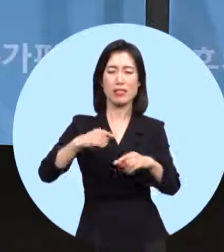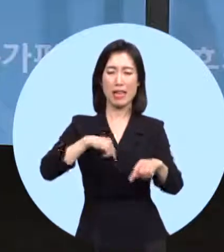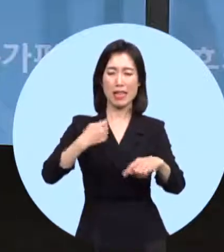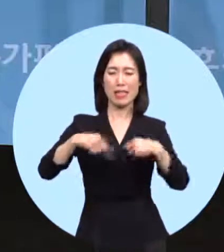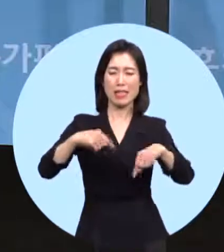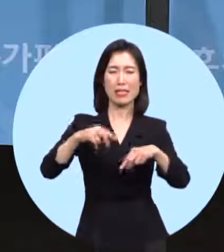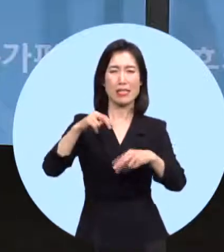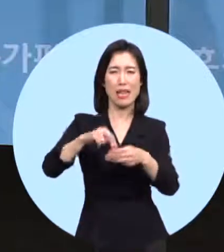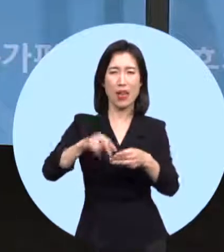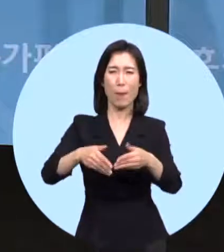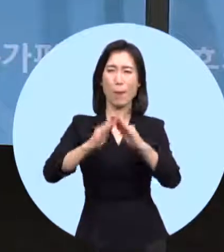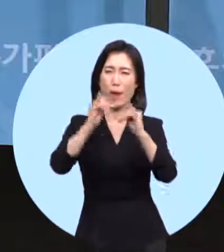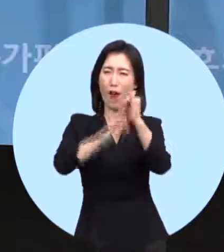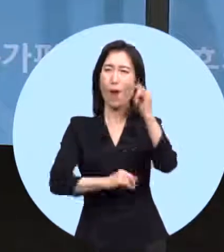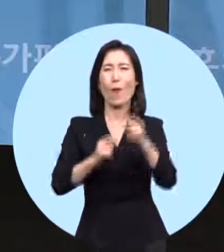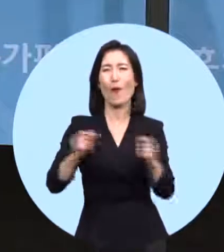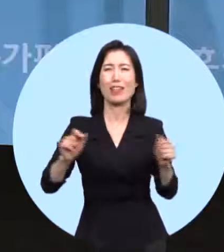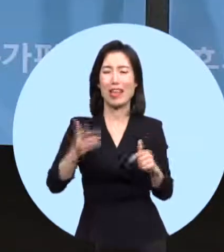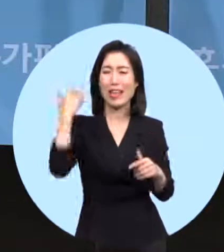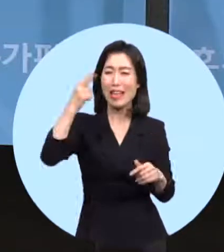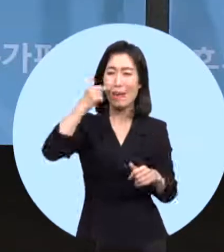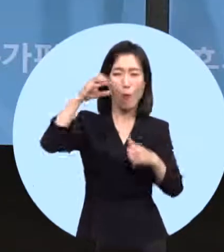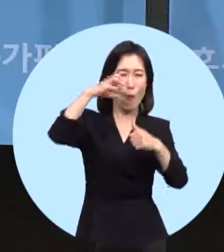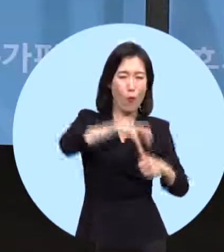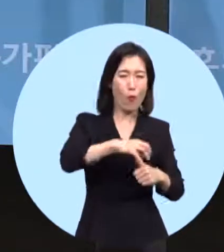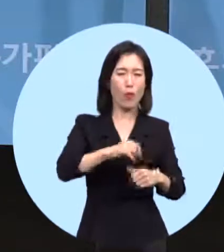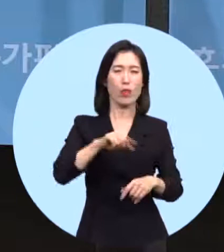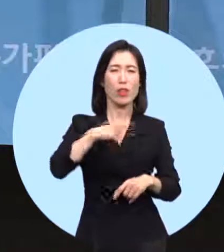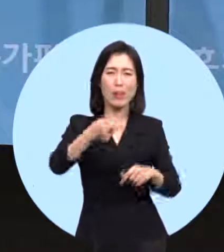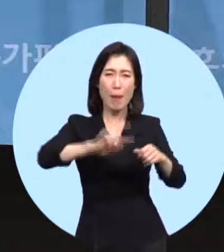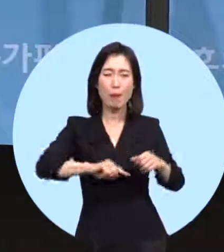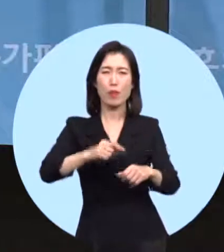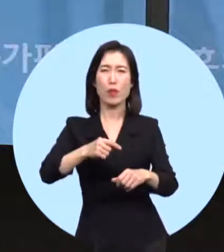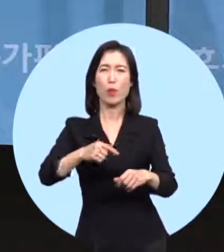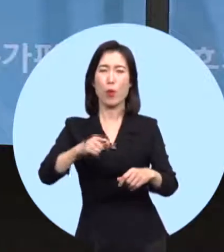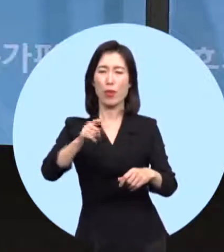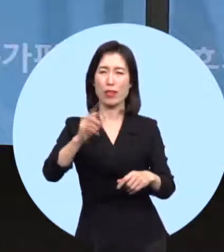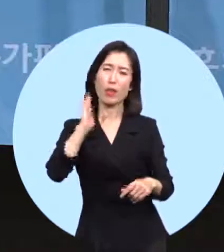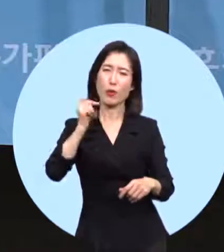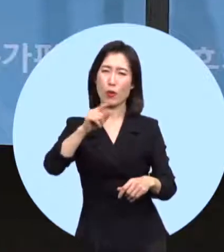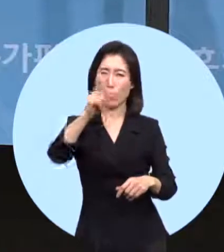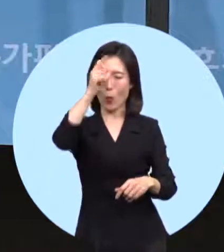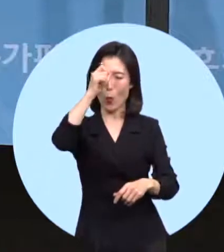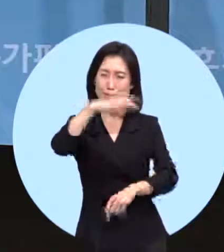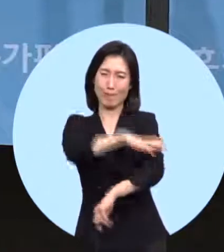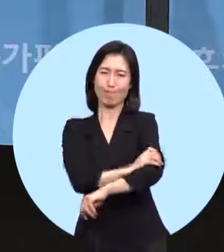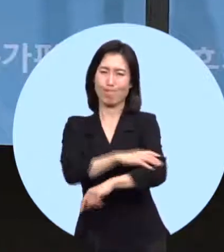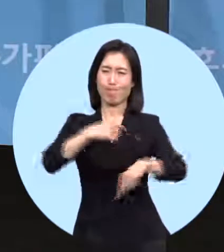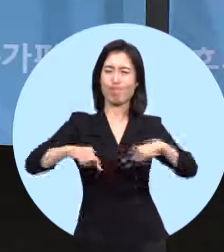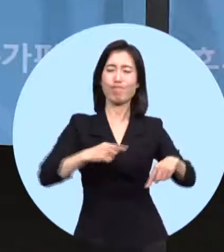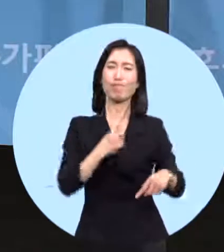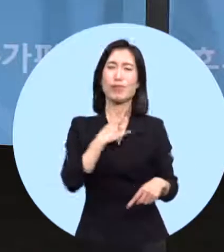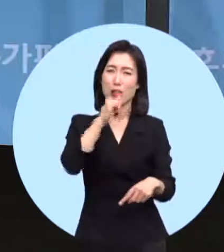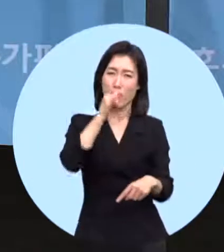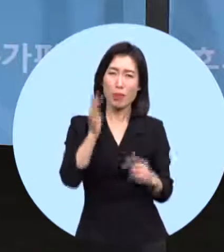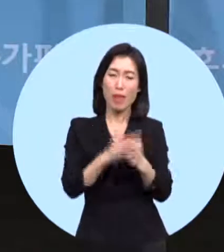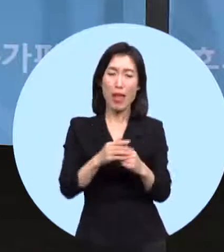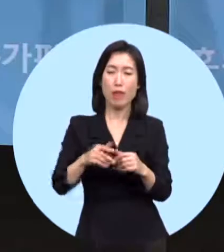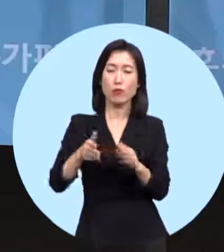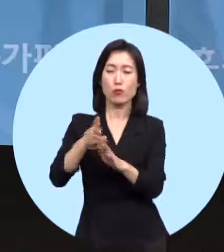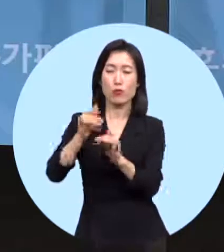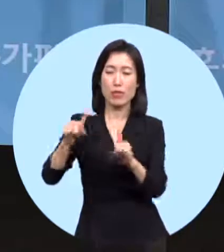시작해서 분단 상황부터 시작해서 독재 정권까지. 그렇지만 결코 짧지 않는 시간 30년 동안 왜 주민의